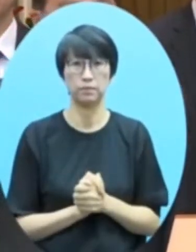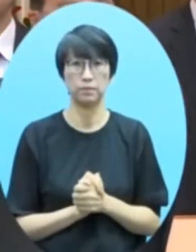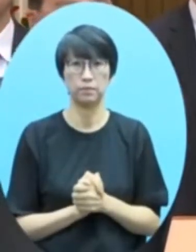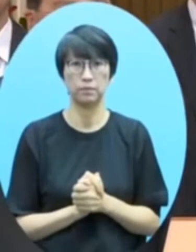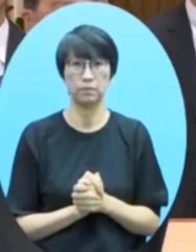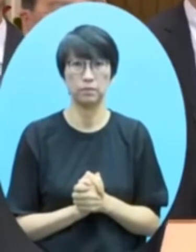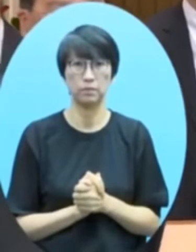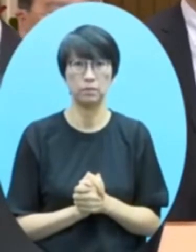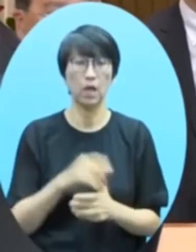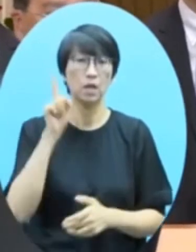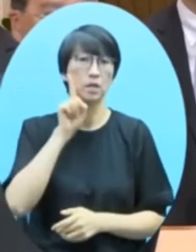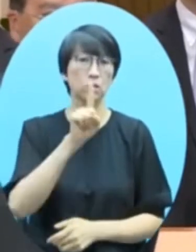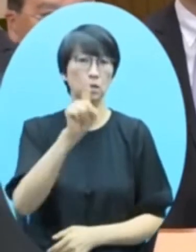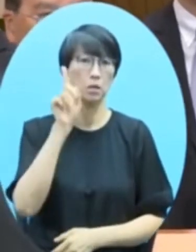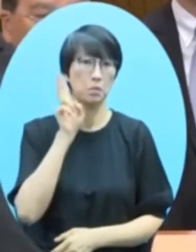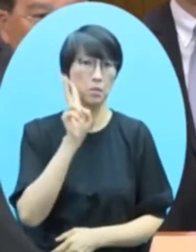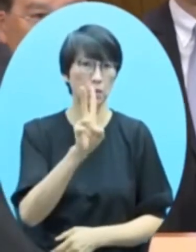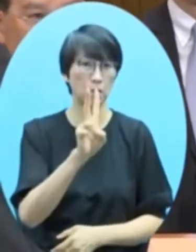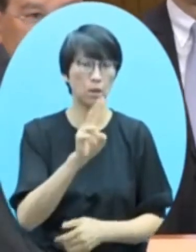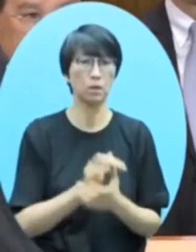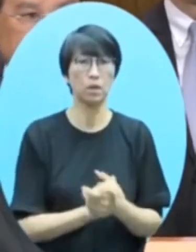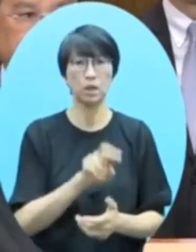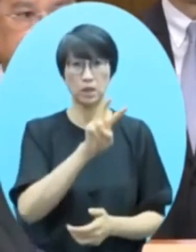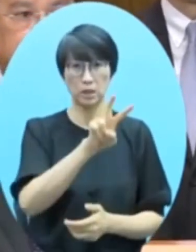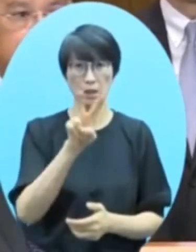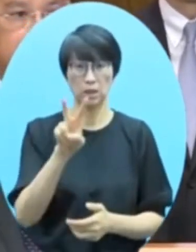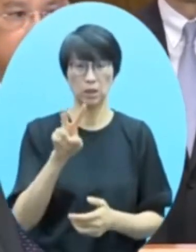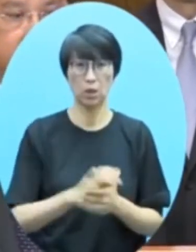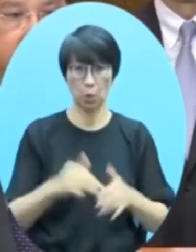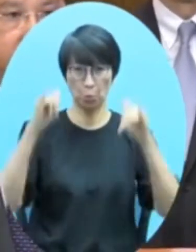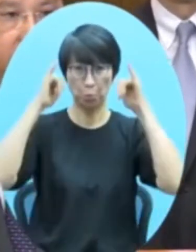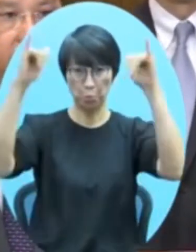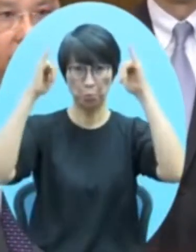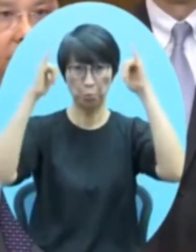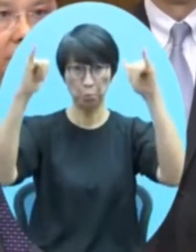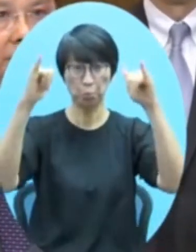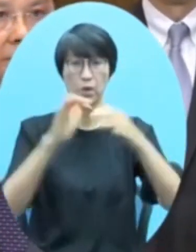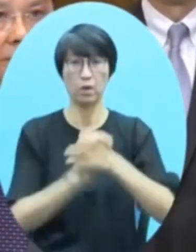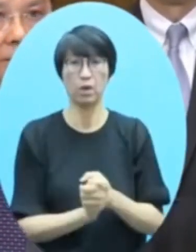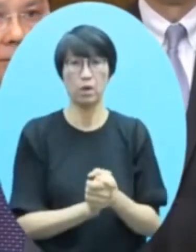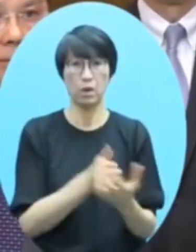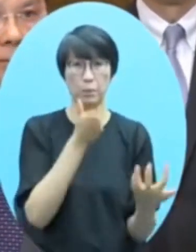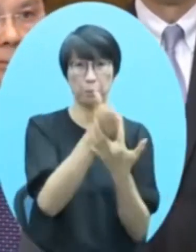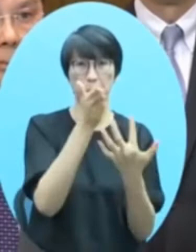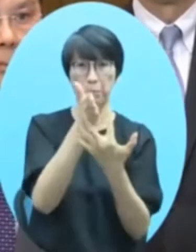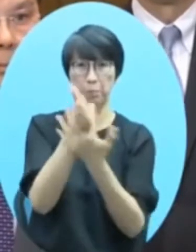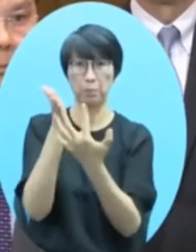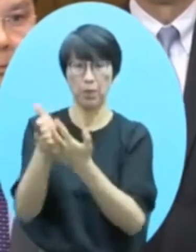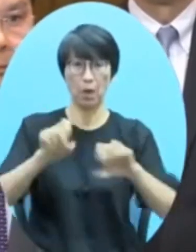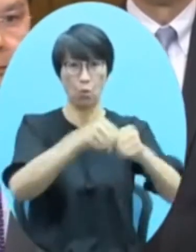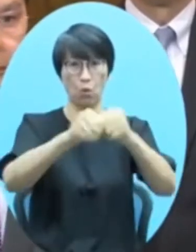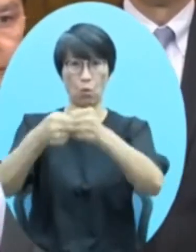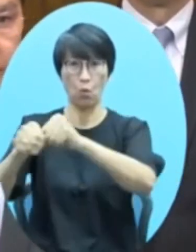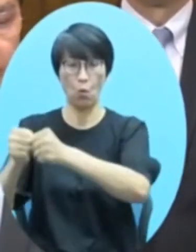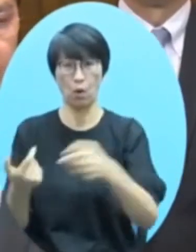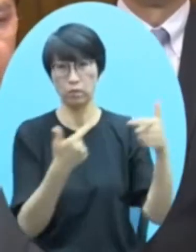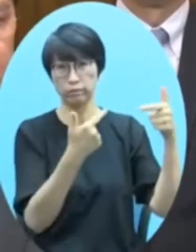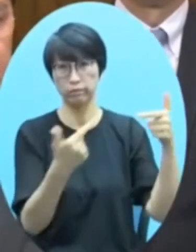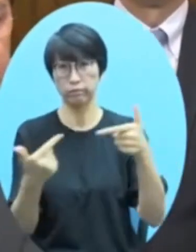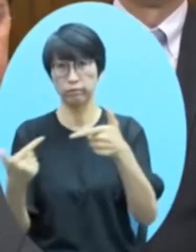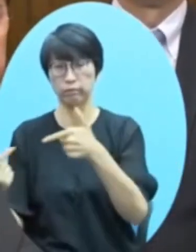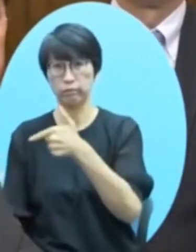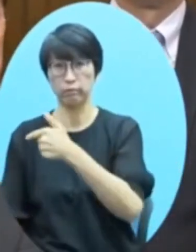過去一兩個禮拜，我們見到暴力和破壞的行為是不斷地升